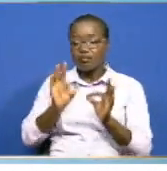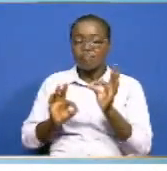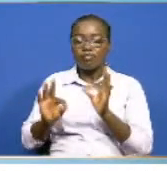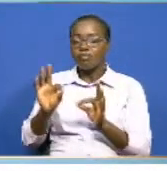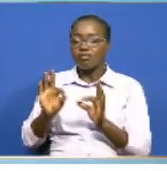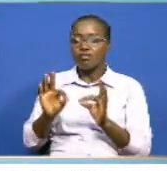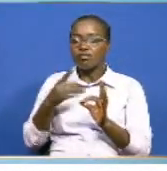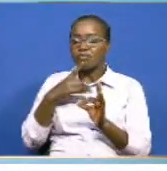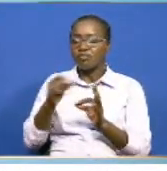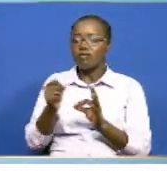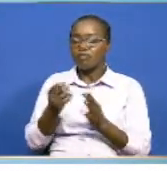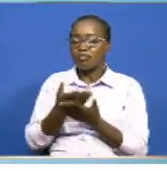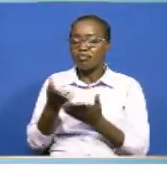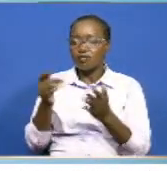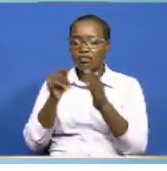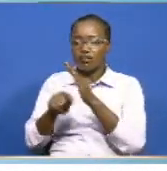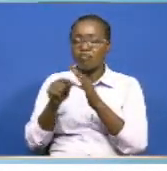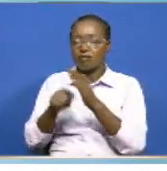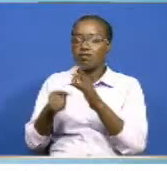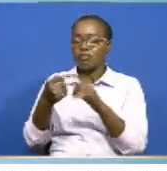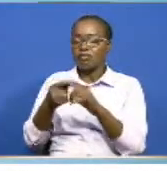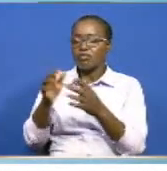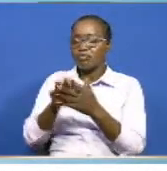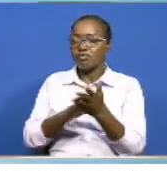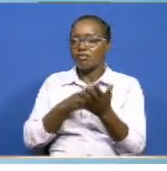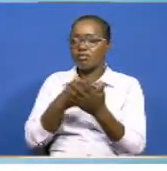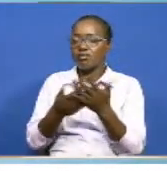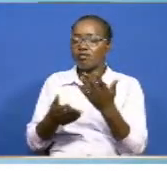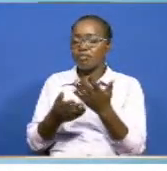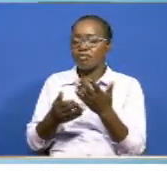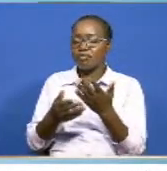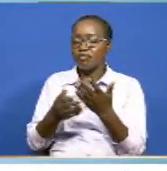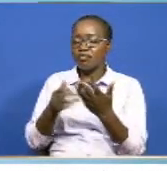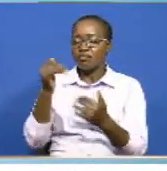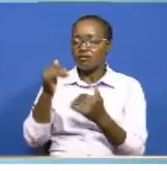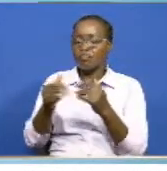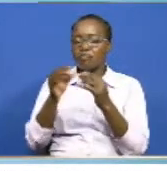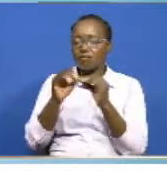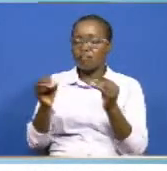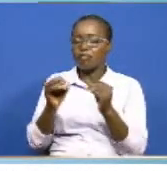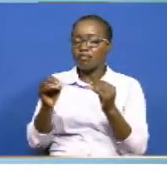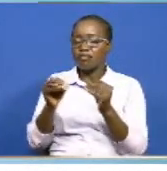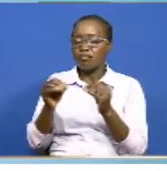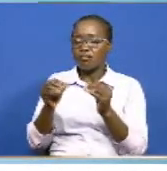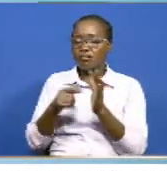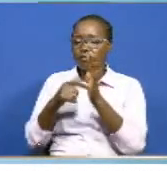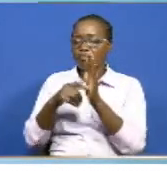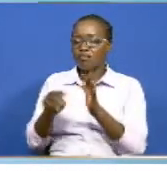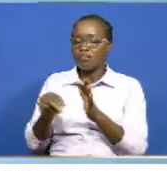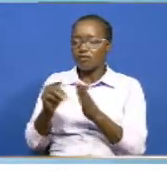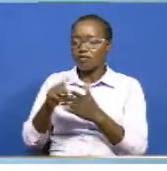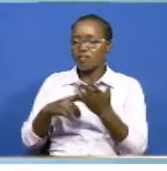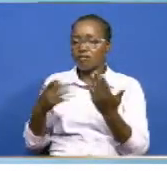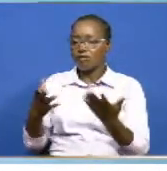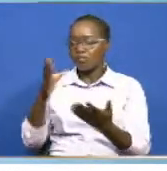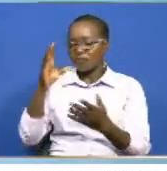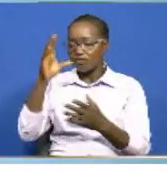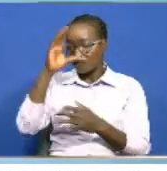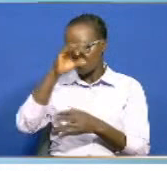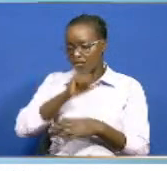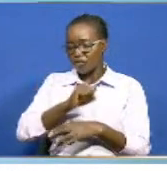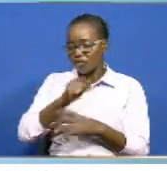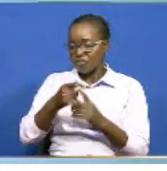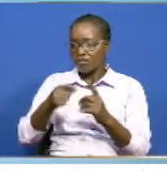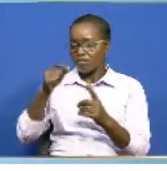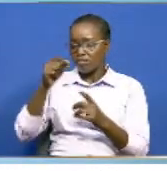kwamba hii access yenye walipata kwa mtandao yenye haina kikomo iliwaonesha vitu ambazo hawafunzi shuleni. Na